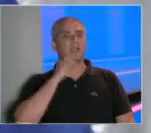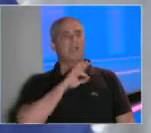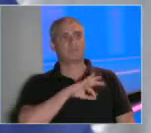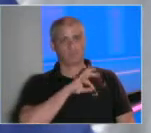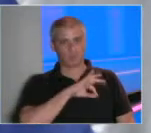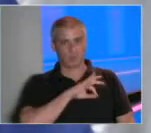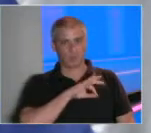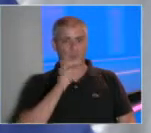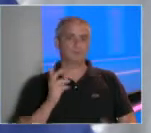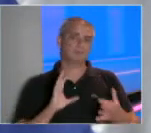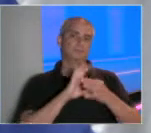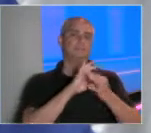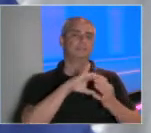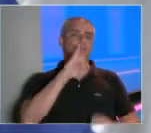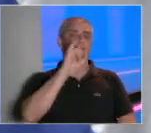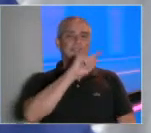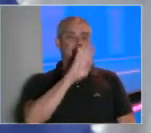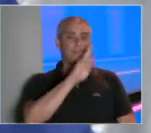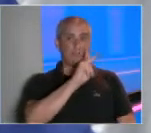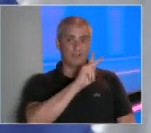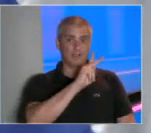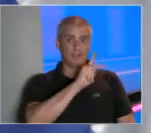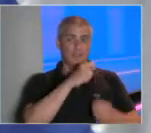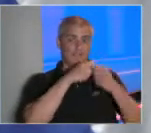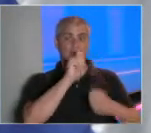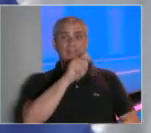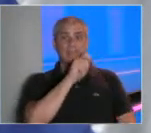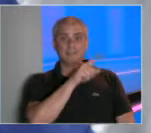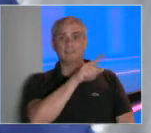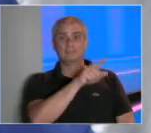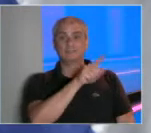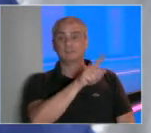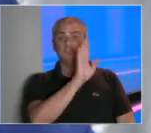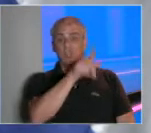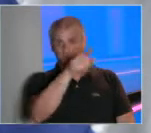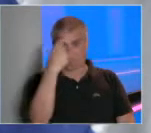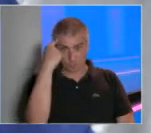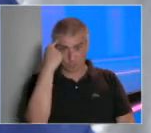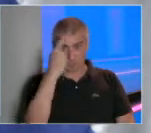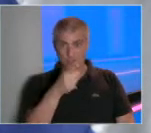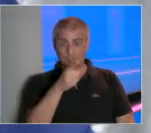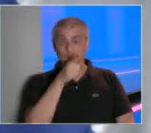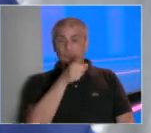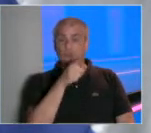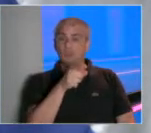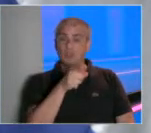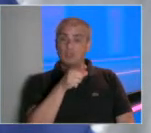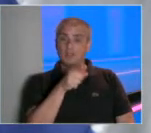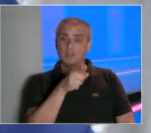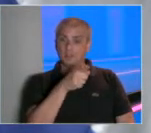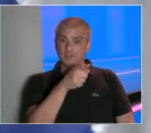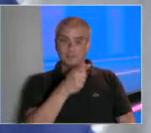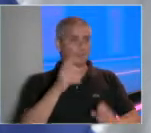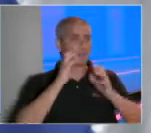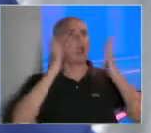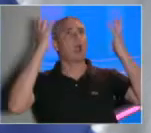ליברמן חובר ליזבק, כחברת כנסת, שגם אתם יודעים שהיא בעצם היללה